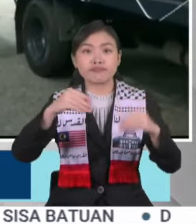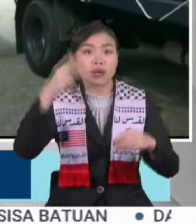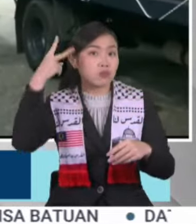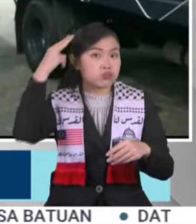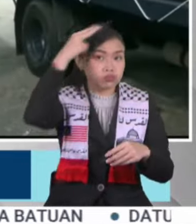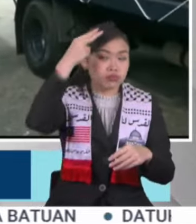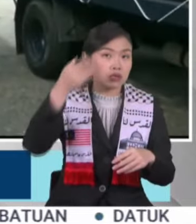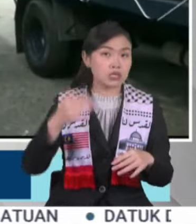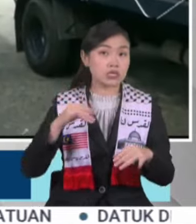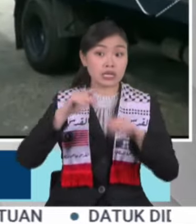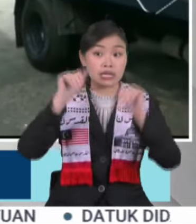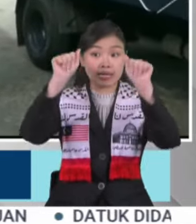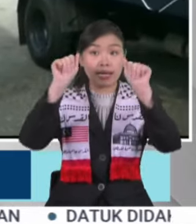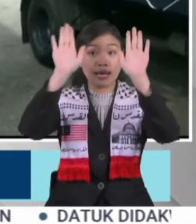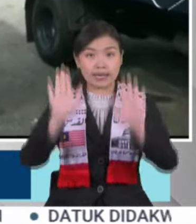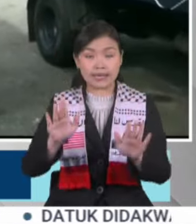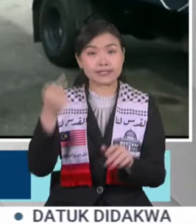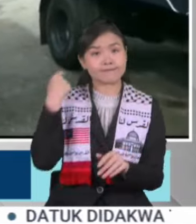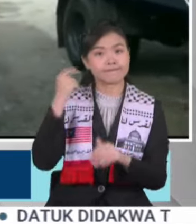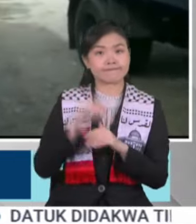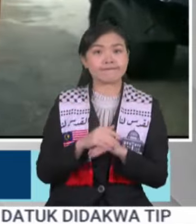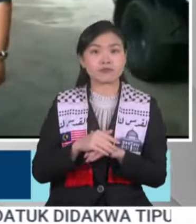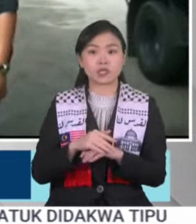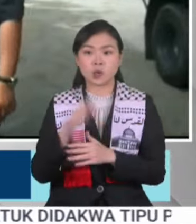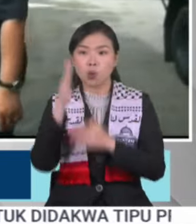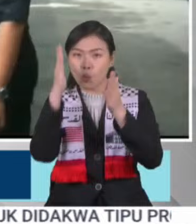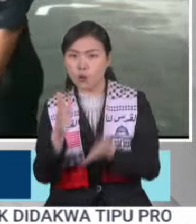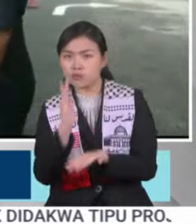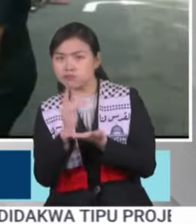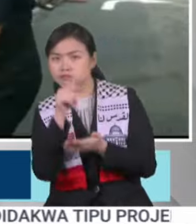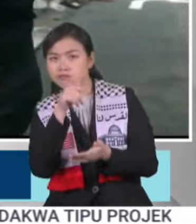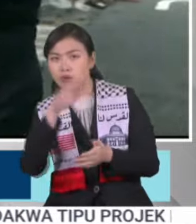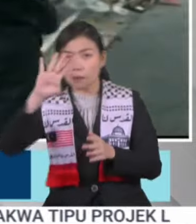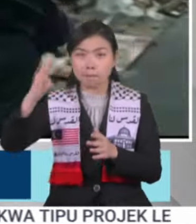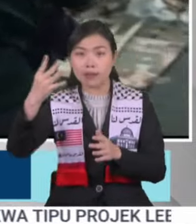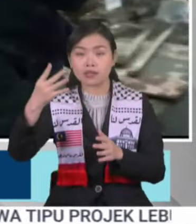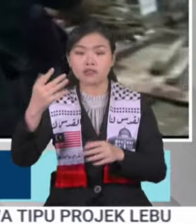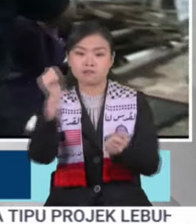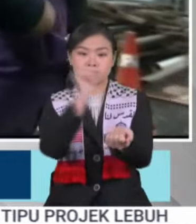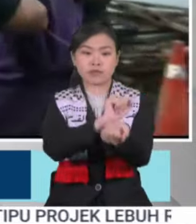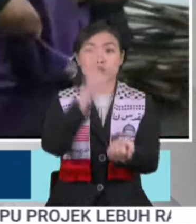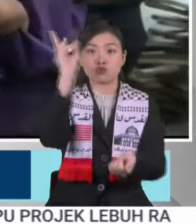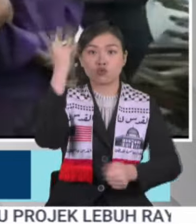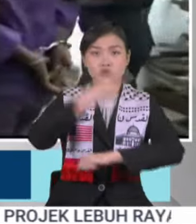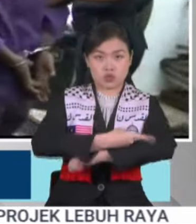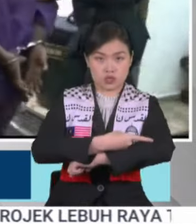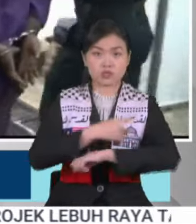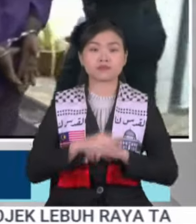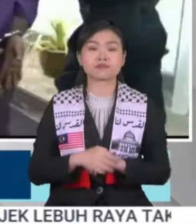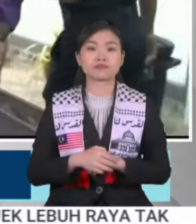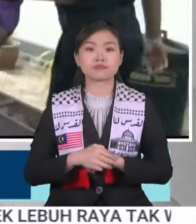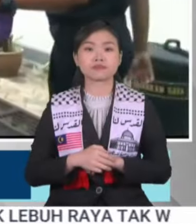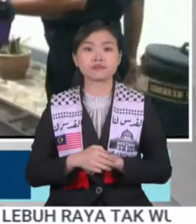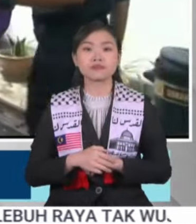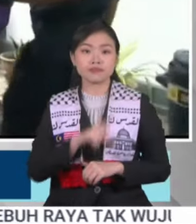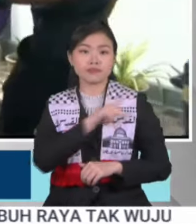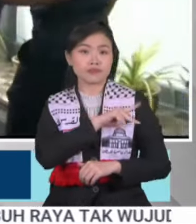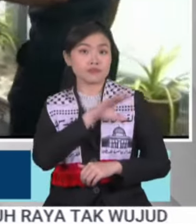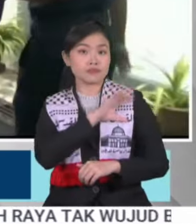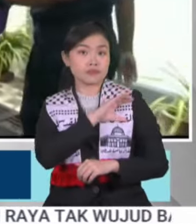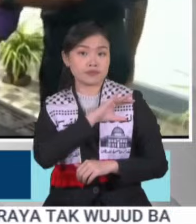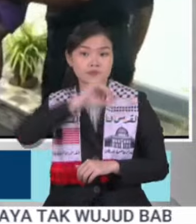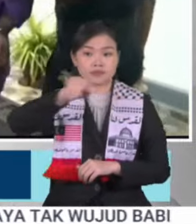lalu. Suspek keempat direman 7 hari sehingga 2 September mengikut Seksyen 302 Kanun Keseksaan. Sementara itu, Ketua